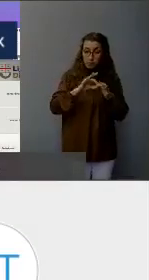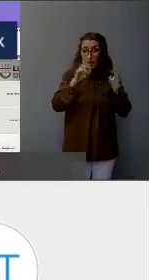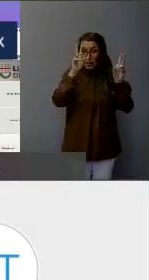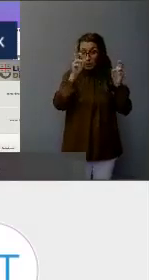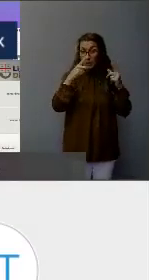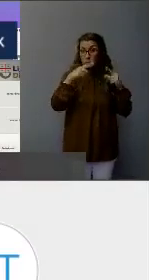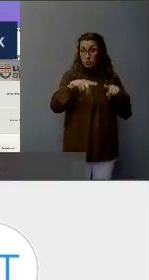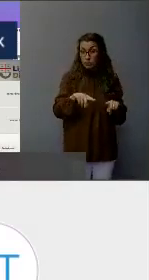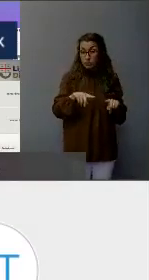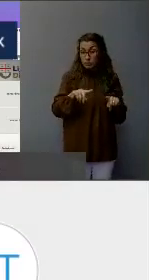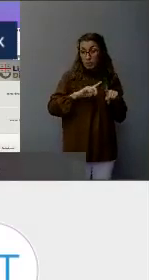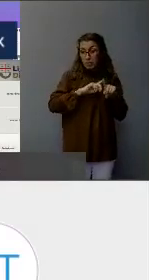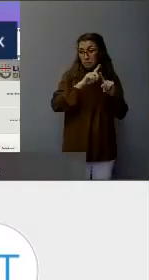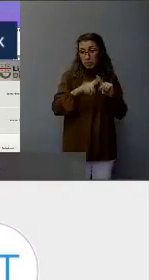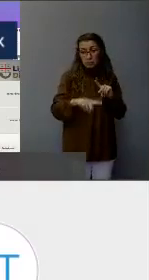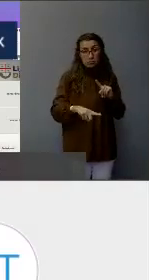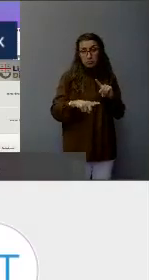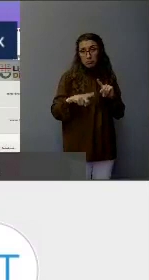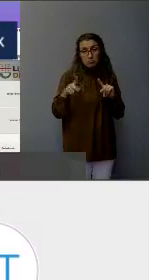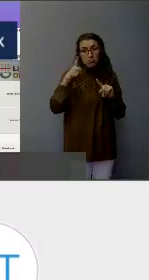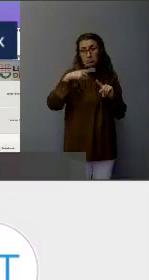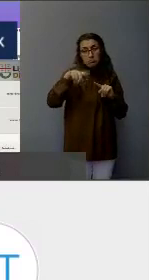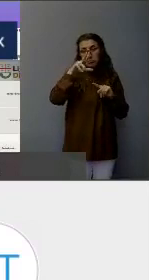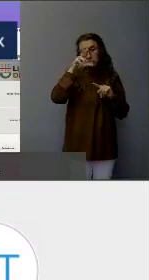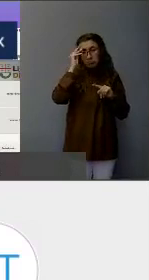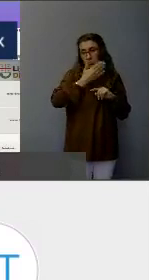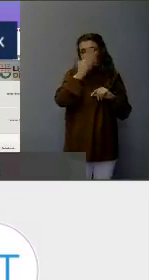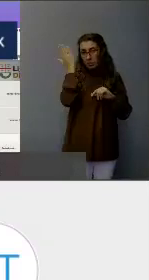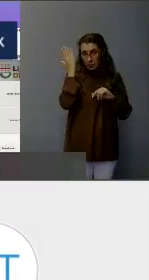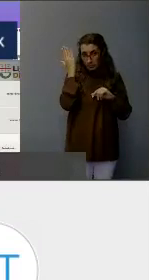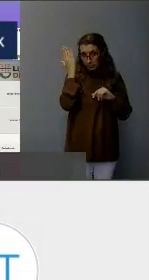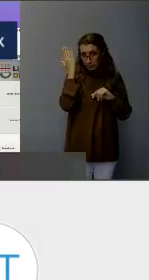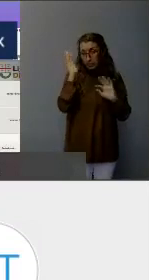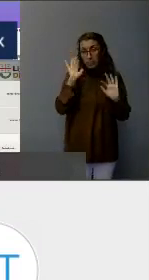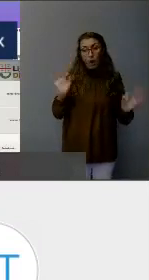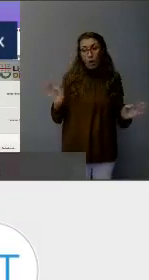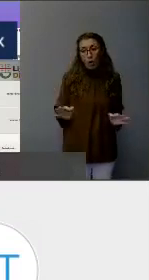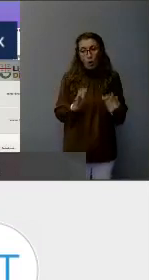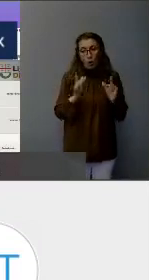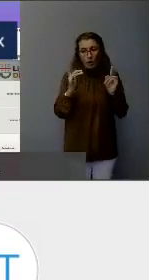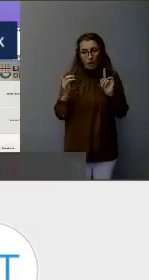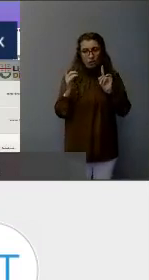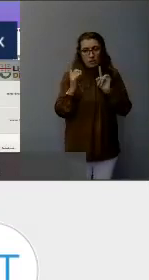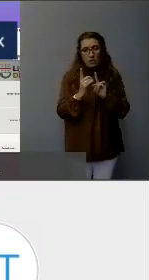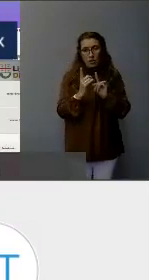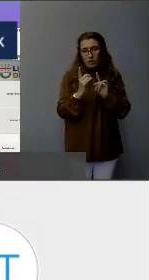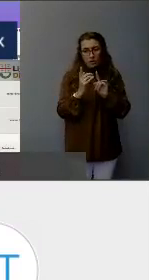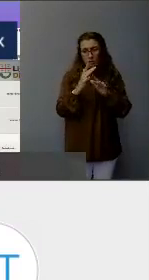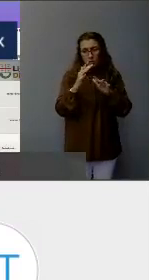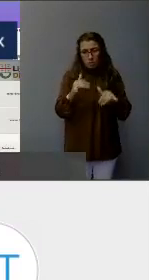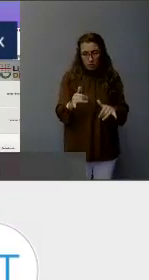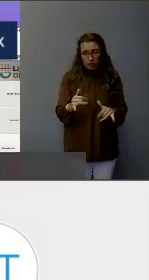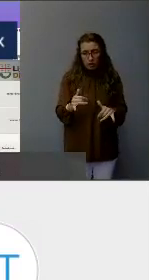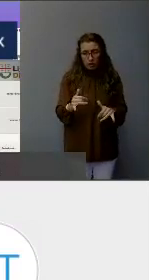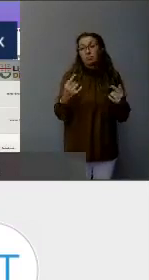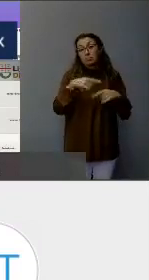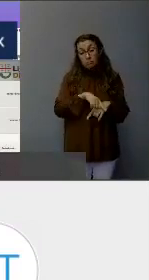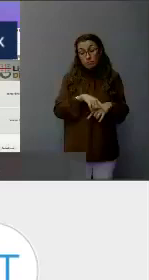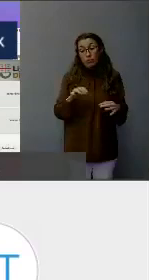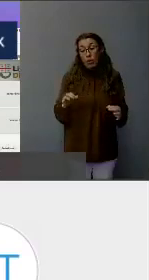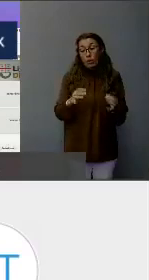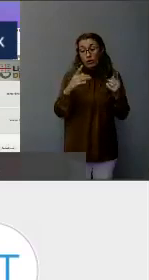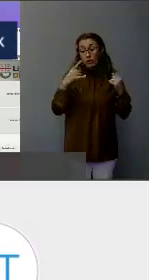fino allora noi ne avevamo sentito parlare ma non avevano avuto l'occasione di poterlo vedere ebbene è emerso in maniera chiara che